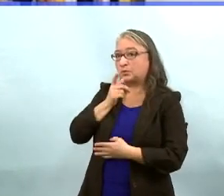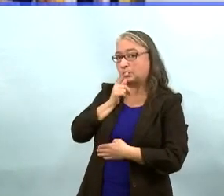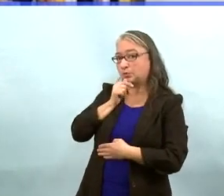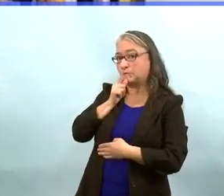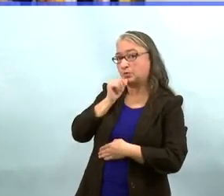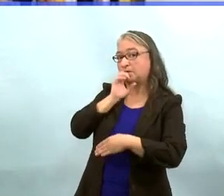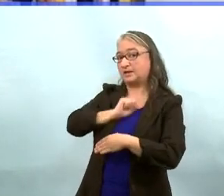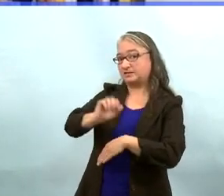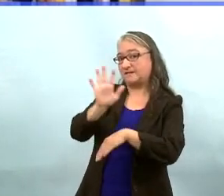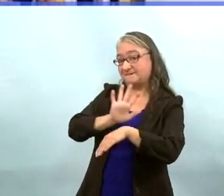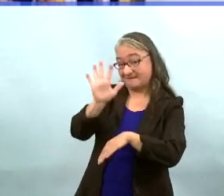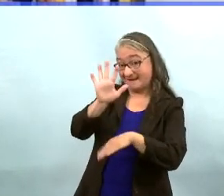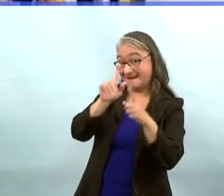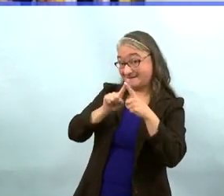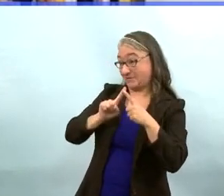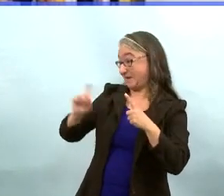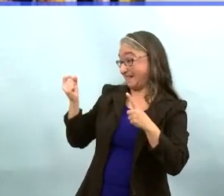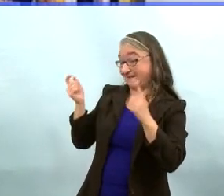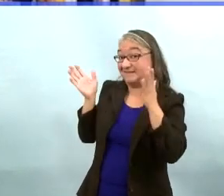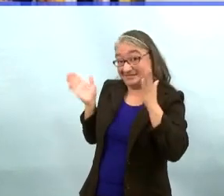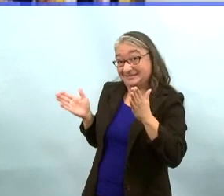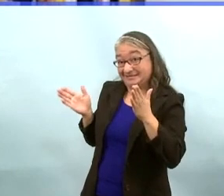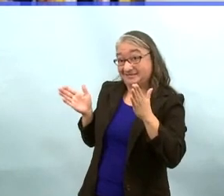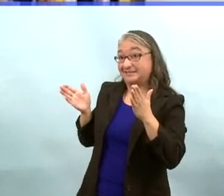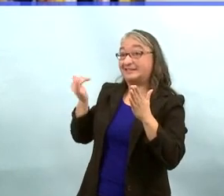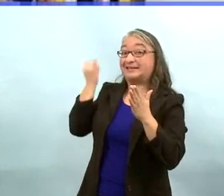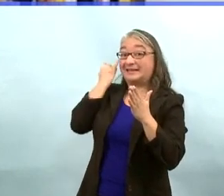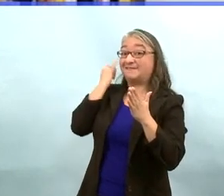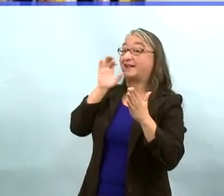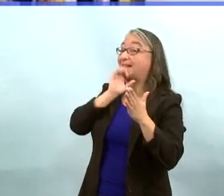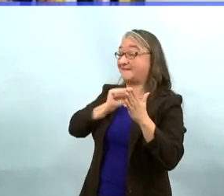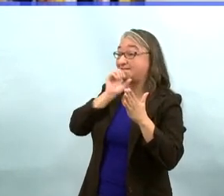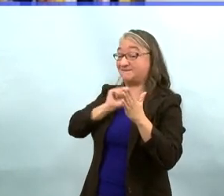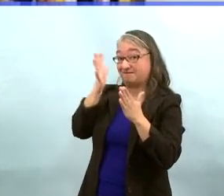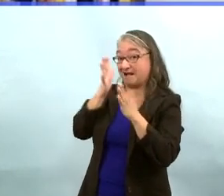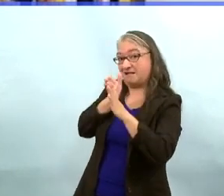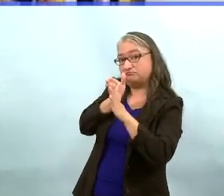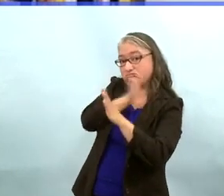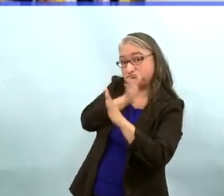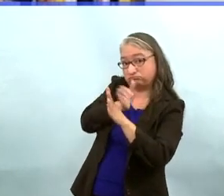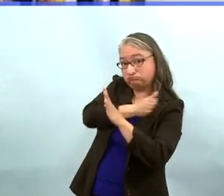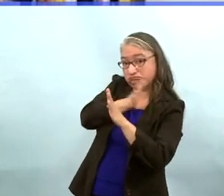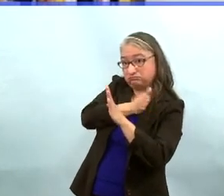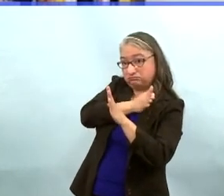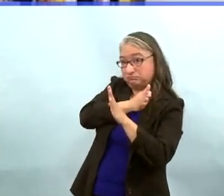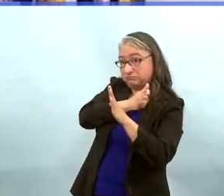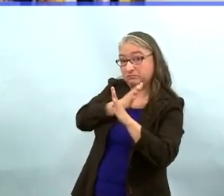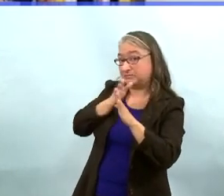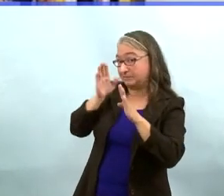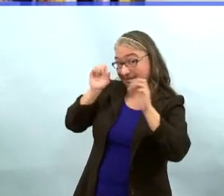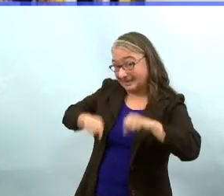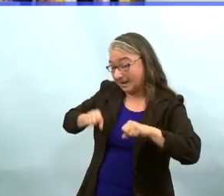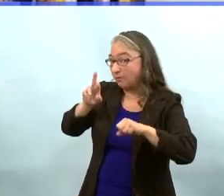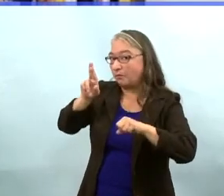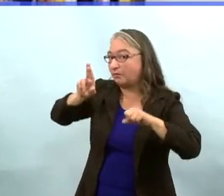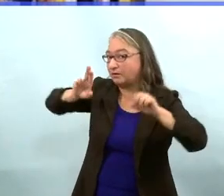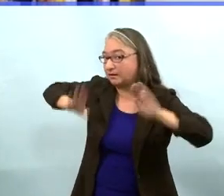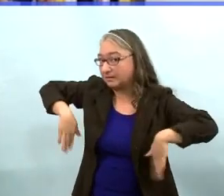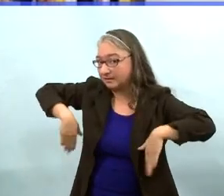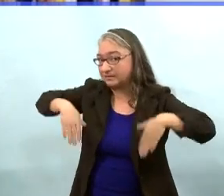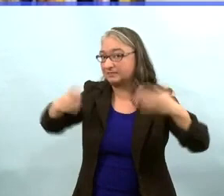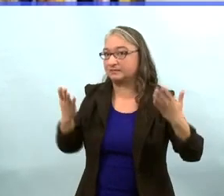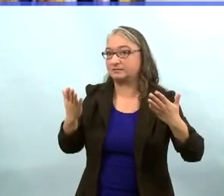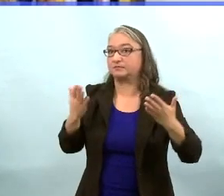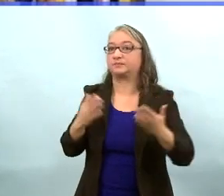à faire vacciner les enfants qui ont moins de 5 ans? Est-ce qu'on a déjà des données là-dessus? À ce point-ci, nous n'avons vu